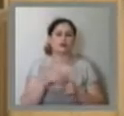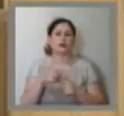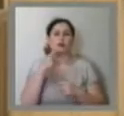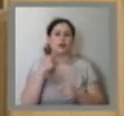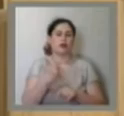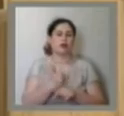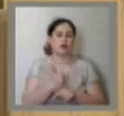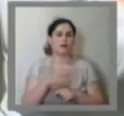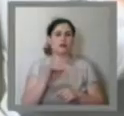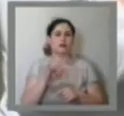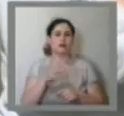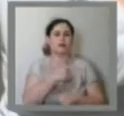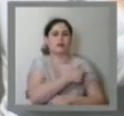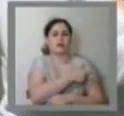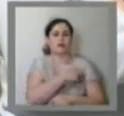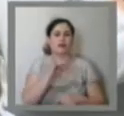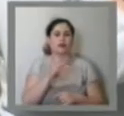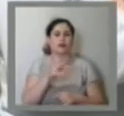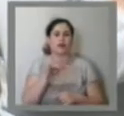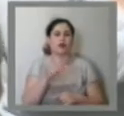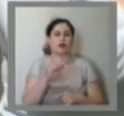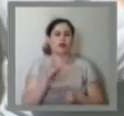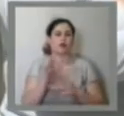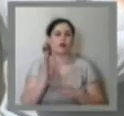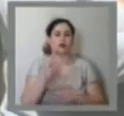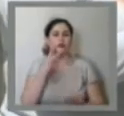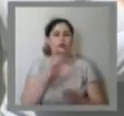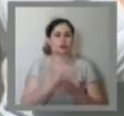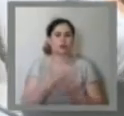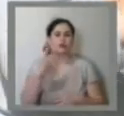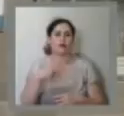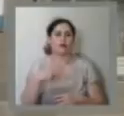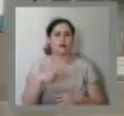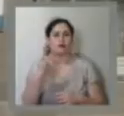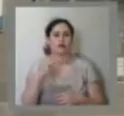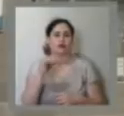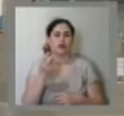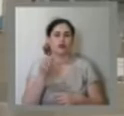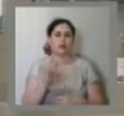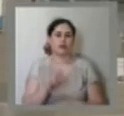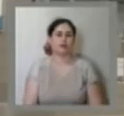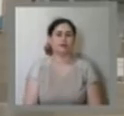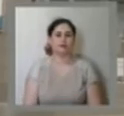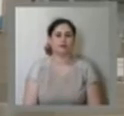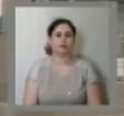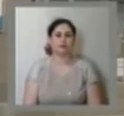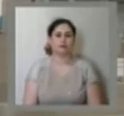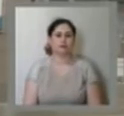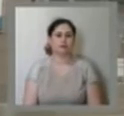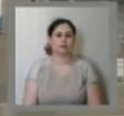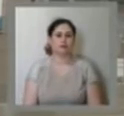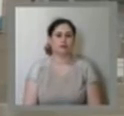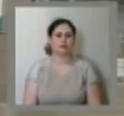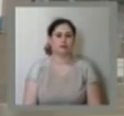державний санітарний лікар Віктор Ляшко, будуть розглядати 20-22 червня. Ольга Ляшенка, Володимир Чепиного. Новини